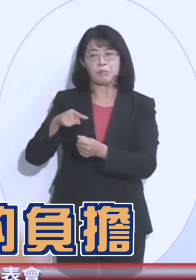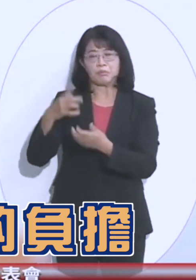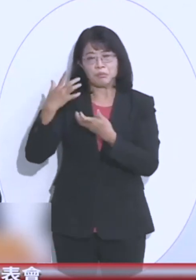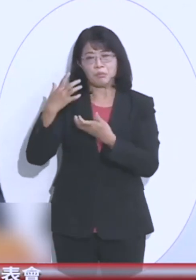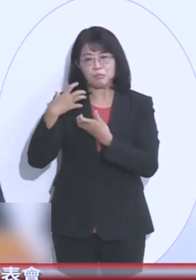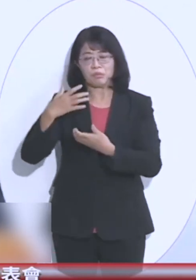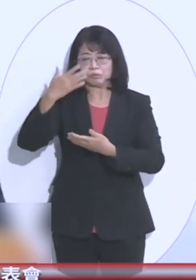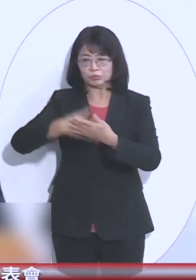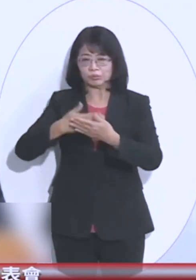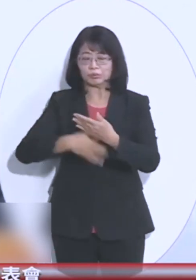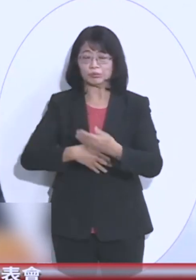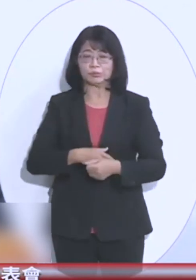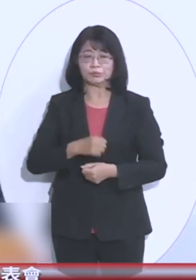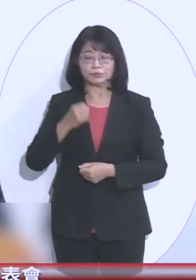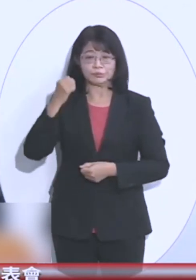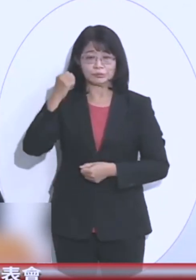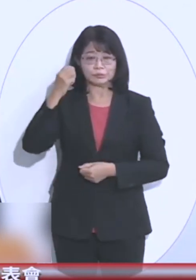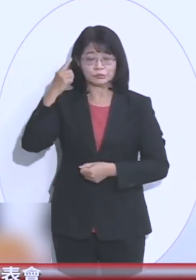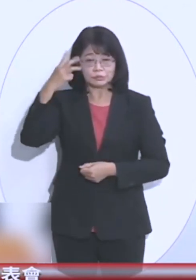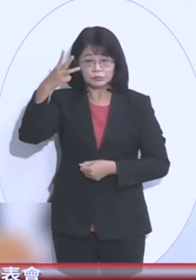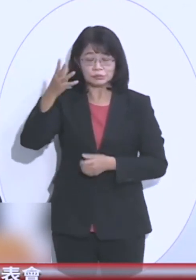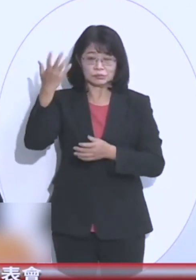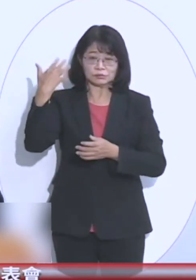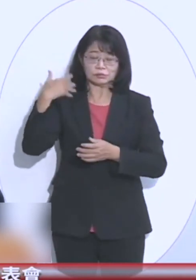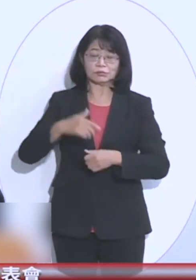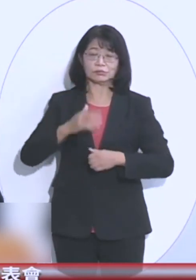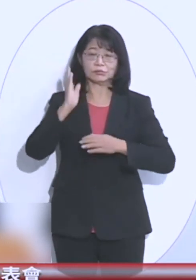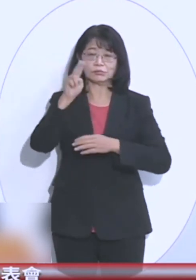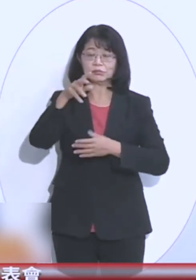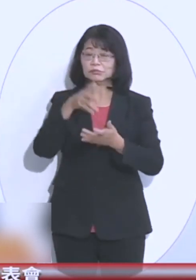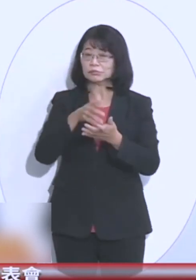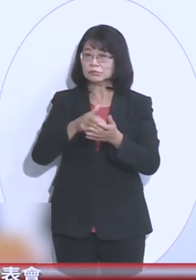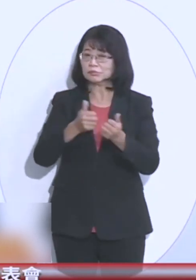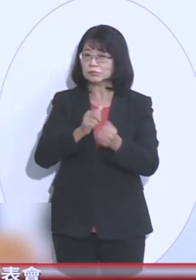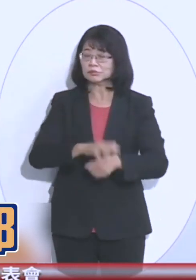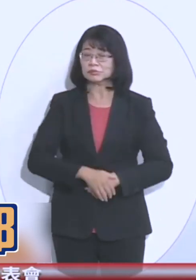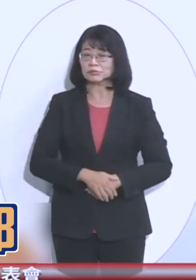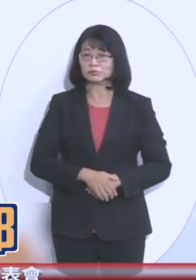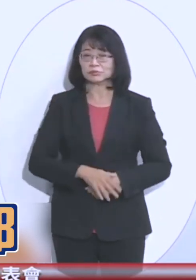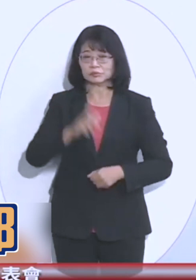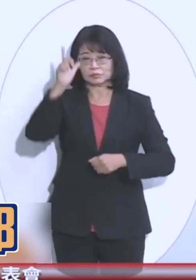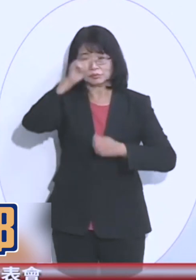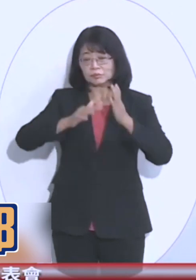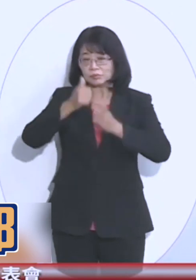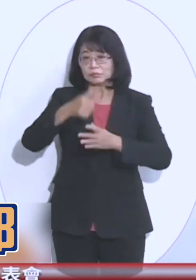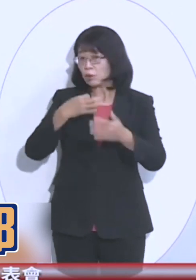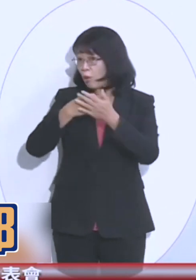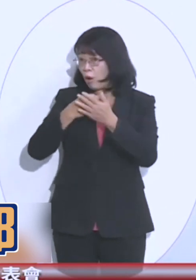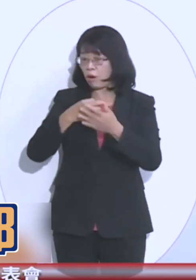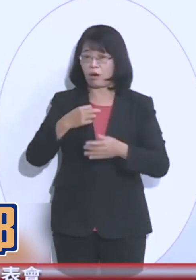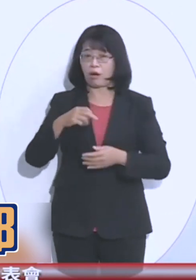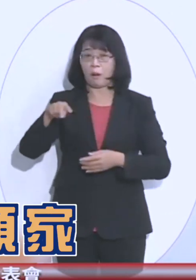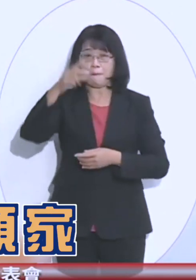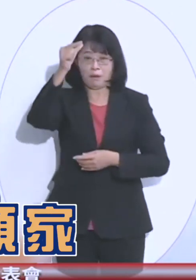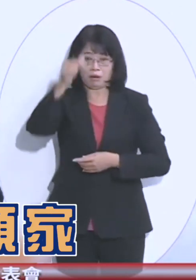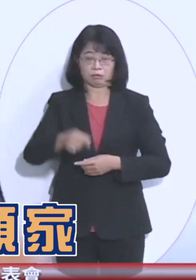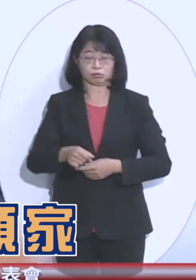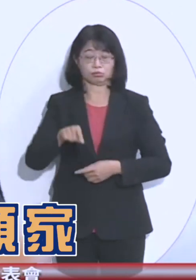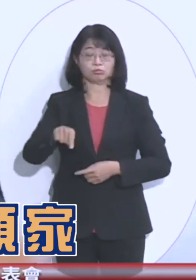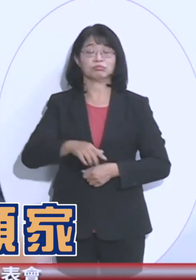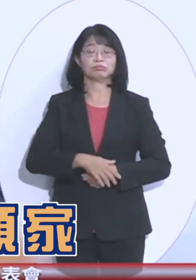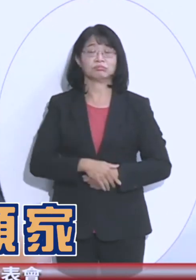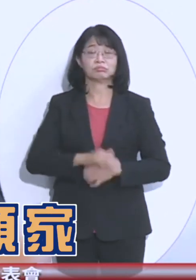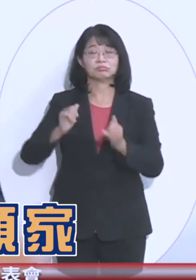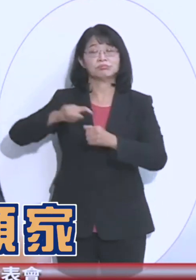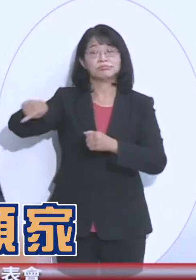担。伊三天前政见发表，黄市长讲伊哇省200亿个，所以各